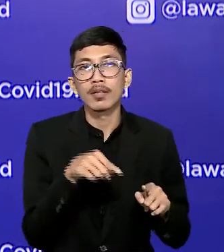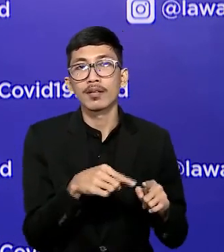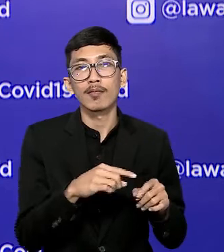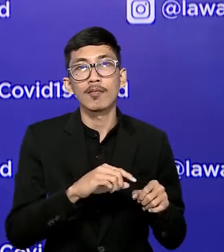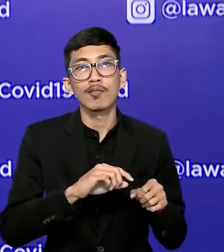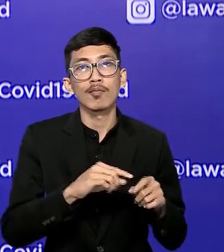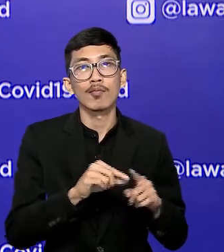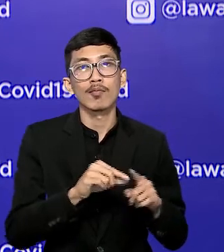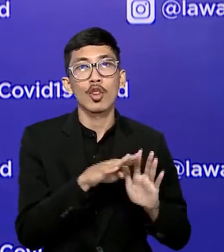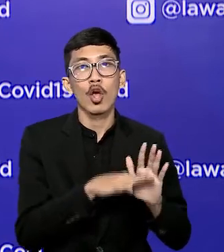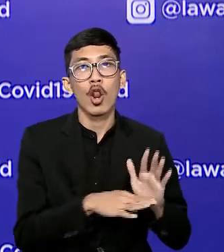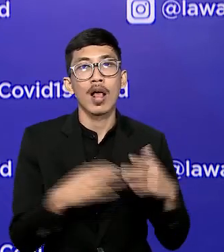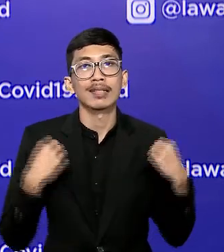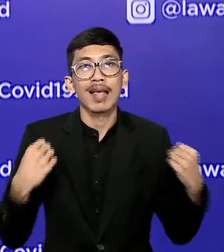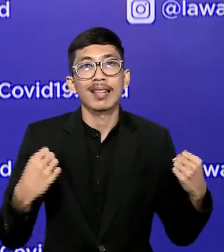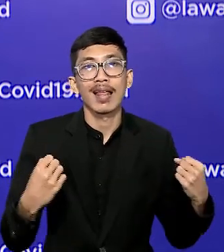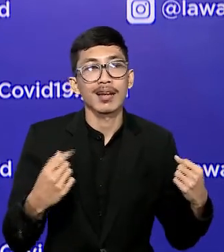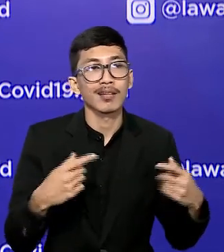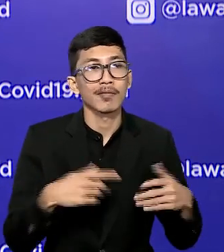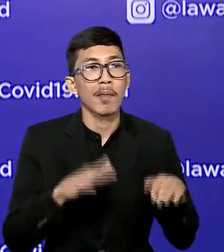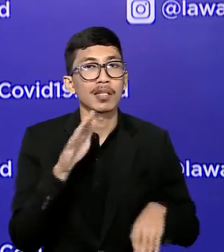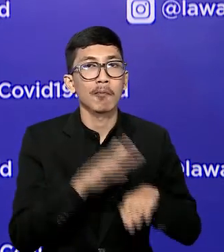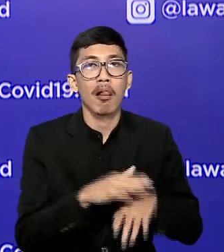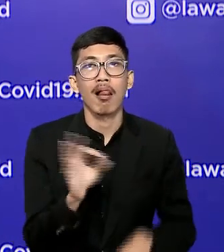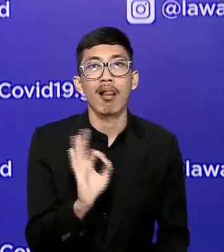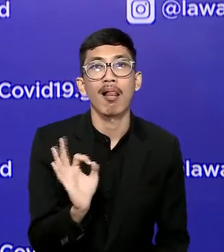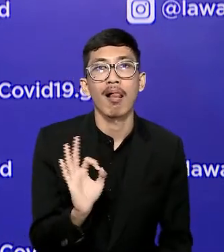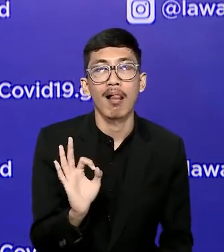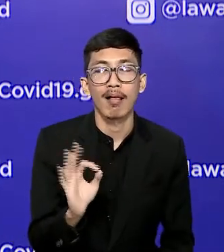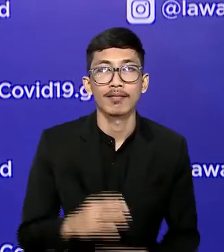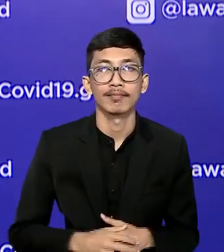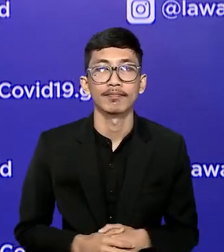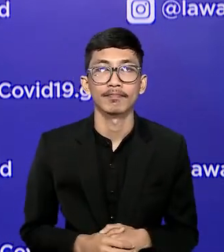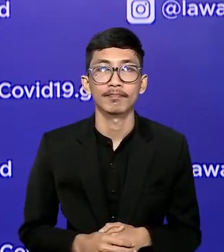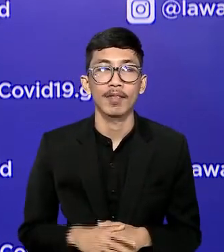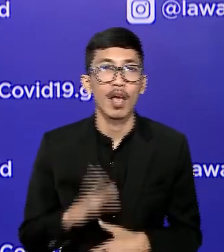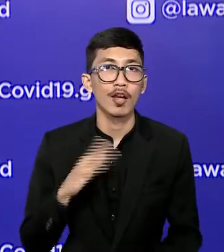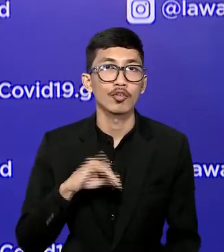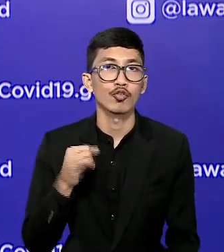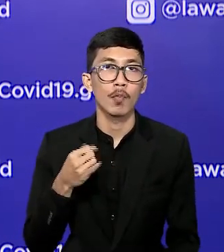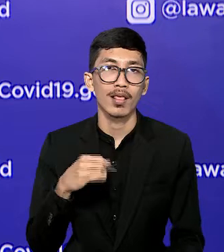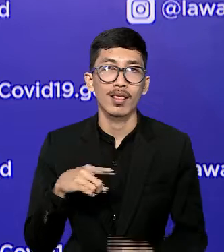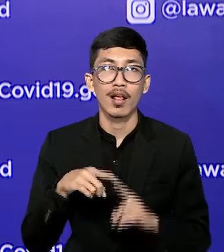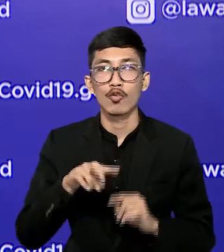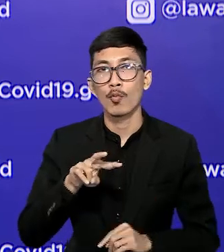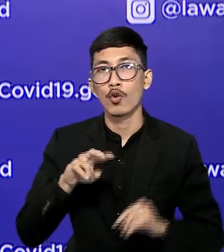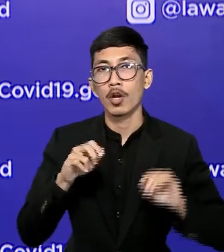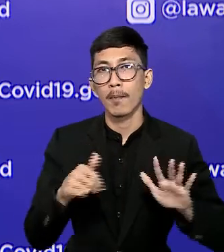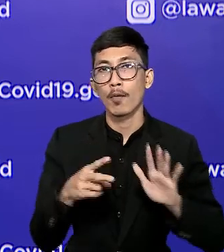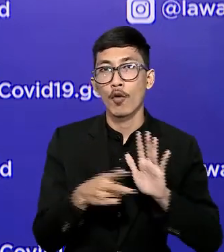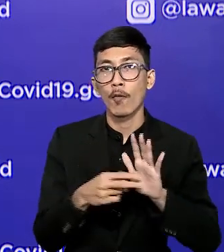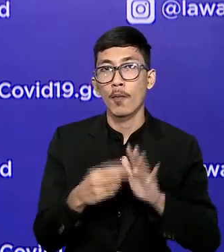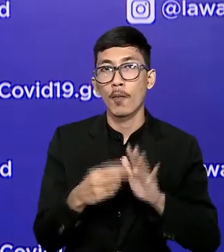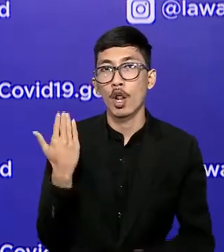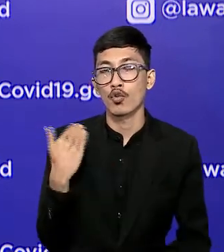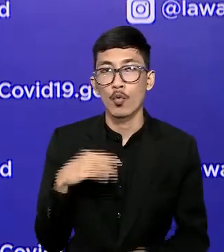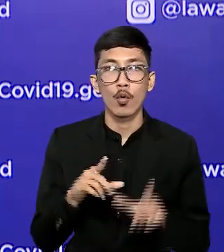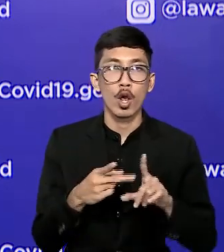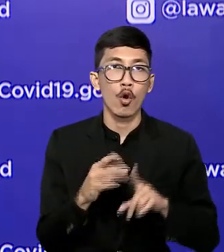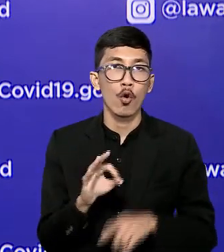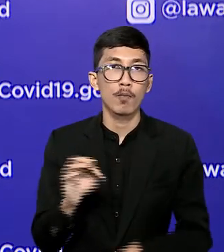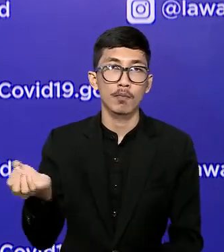tindakan pencegahan tidak dilakukan dengan maksimal belum lagi Jumat 26 November lalu Who menyatakan varian